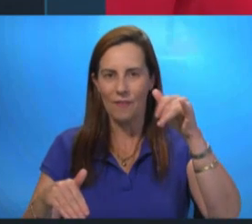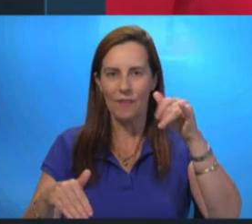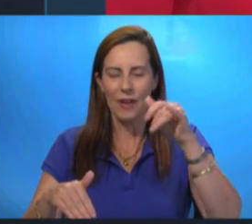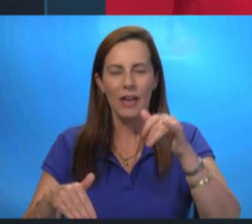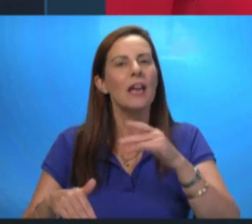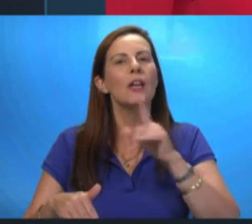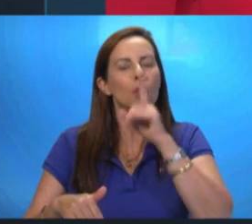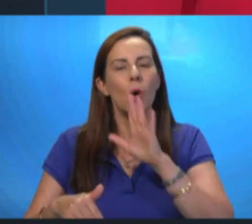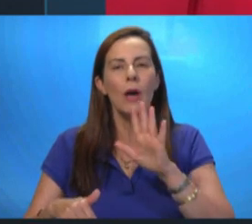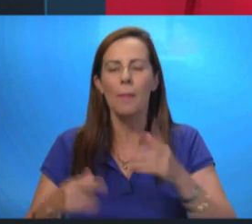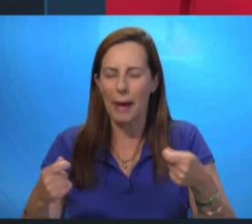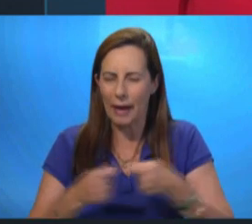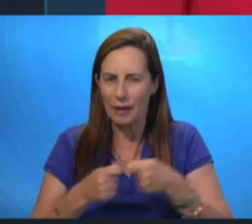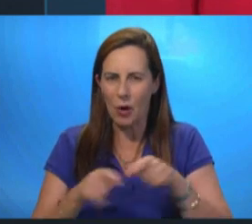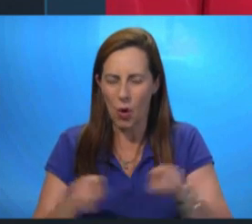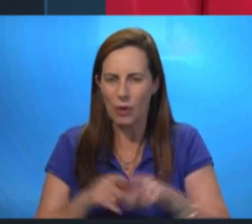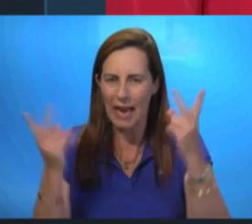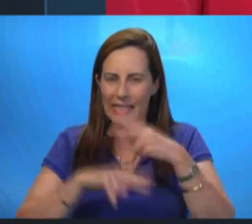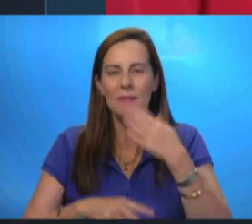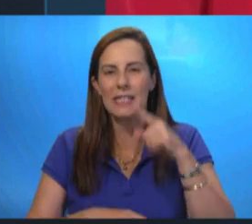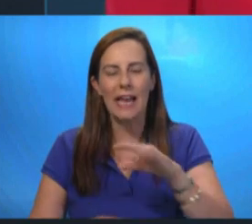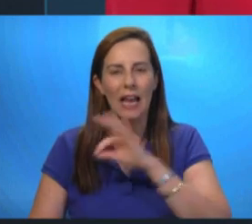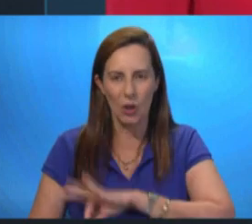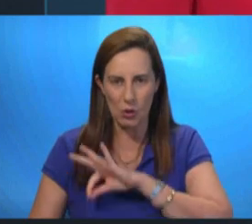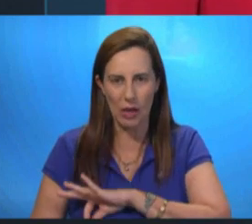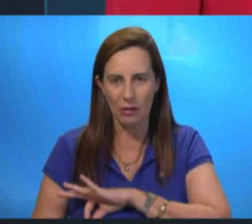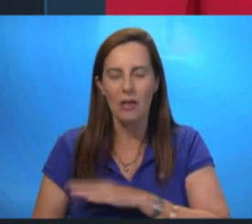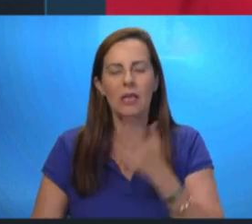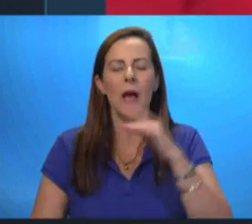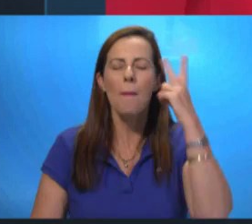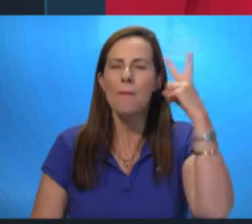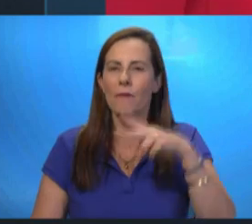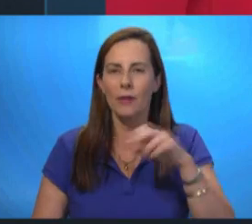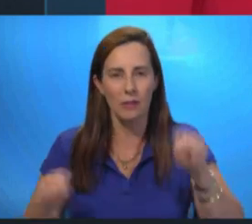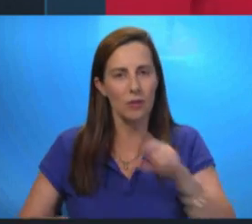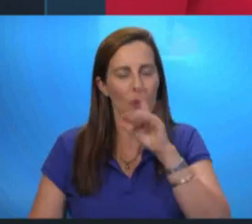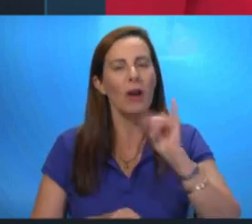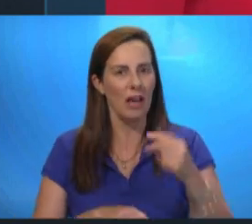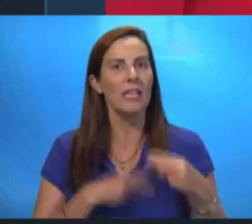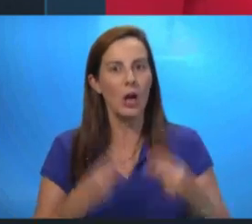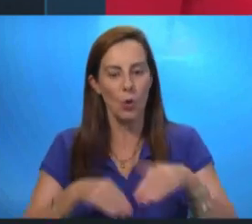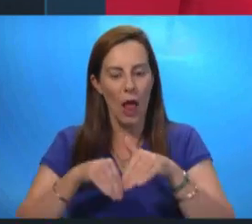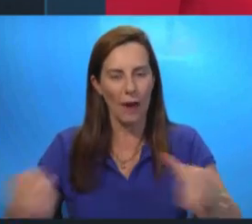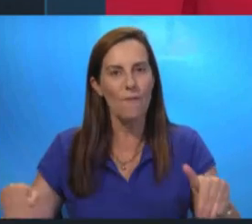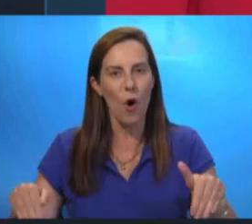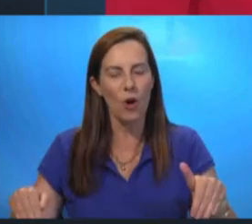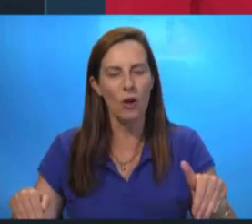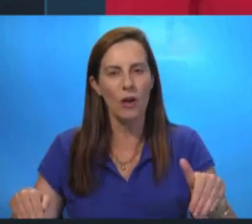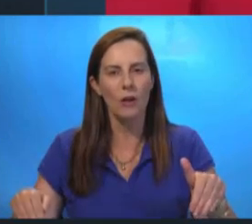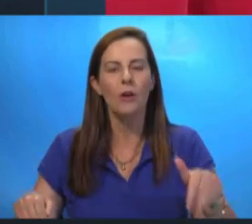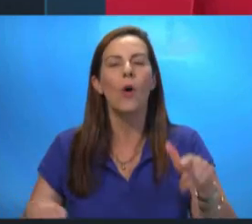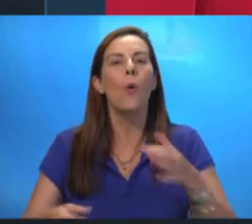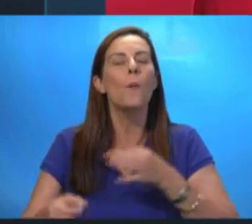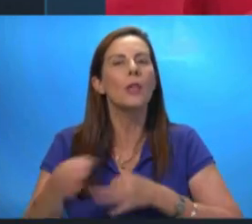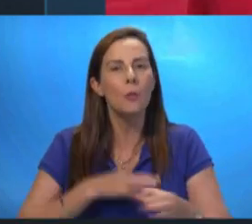מהמגעים המתנהלים בנוגע לאותה הסדרה בין ישראל לרוסיה, בישראל מבינים שאסד אכן יחזור לגבול רמת הגולן, ובתמורה